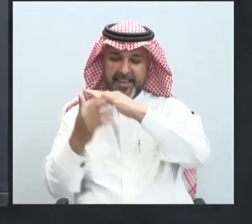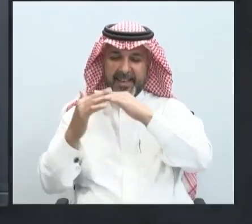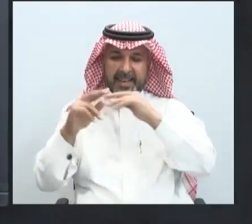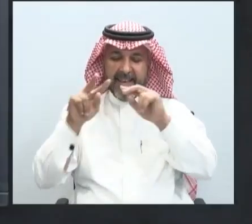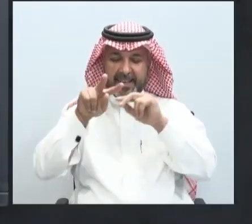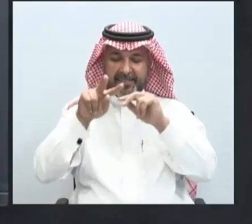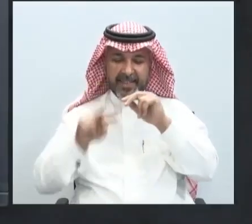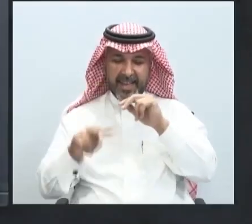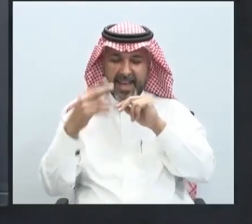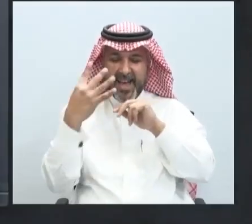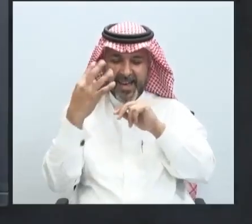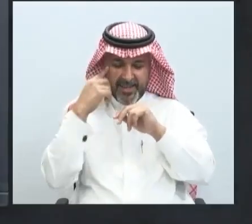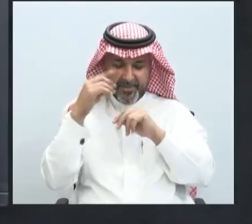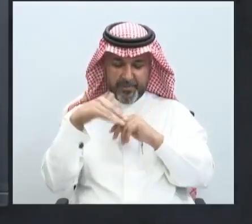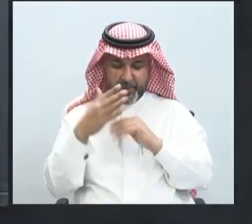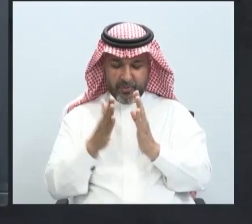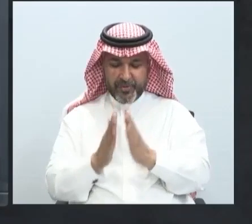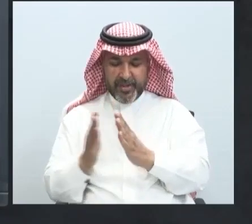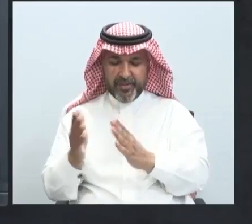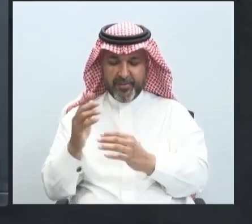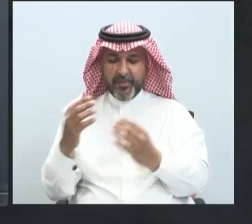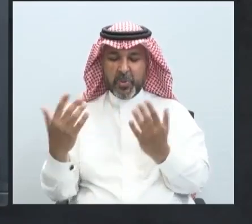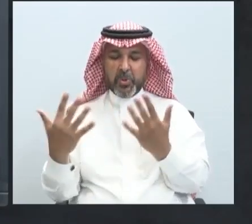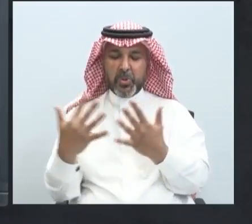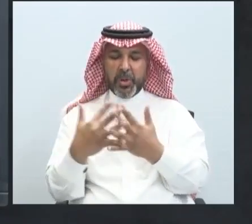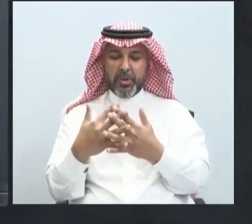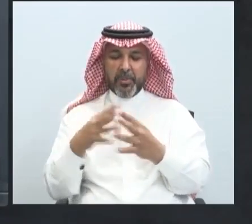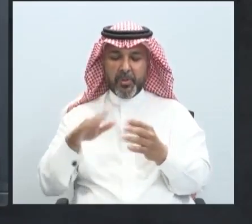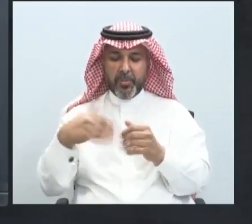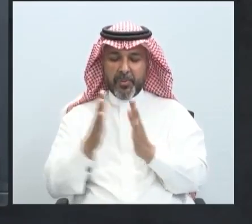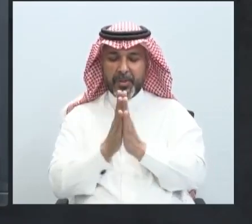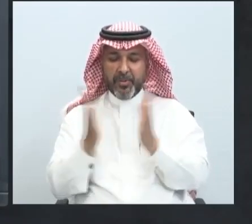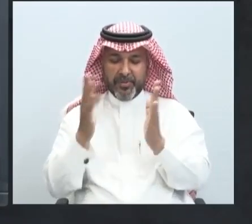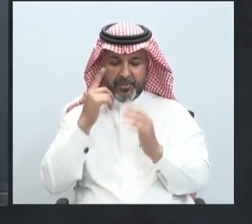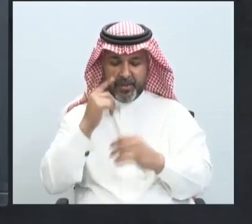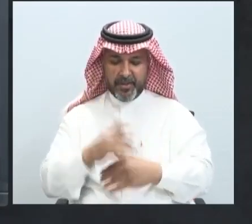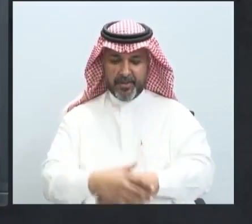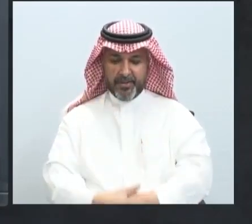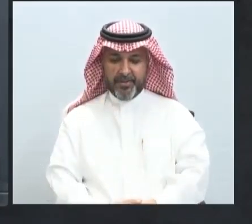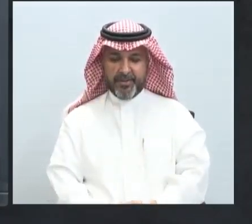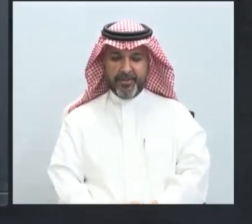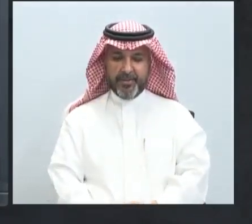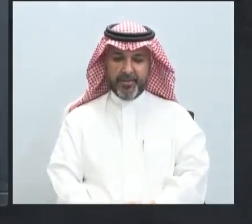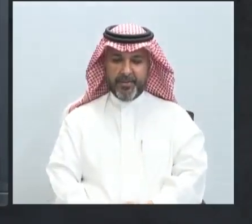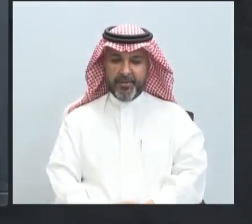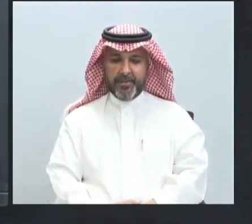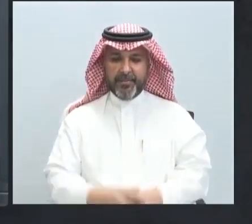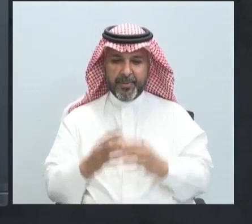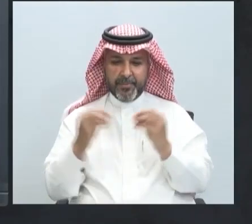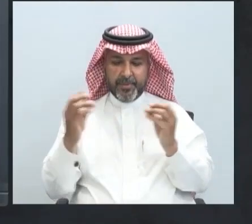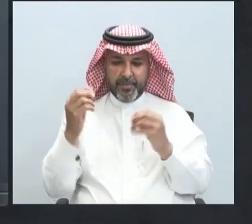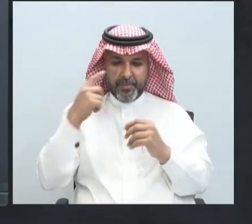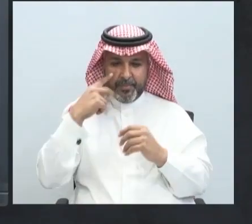خيوط المغزل ولكن ترتبط الان مع الكروموسومات المتماثله وتبدا في الطور الانفصالي بسحب الكروماتيدات